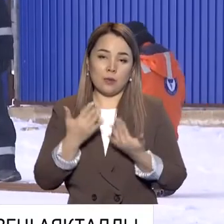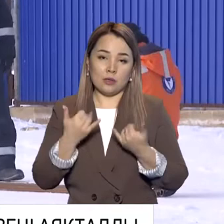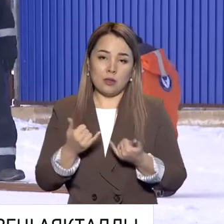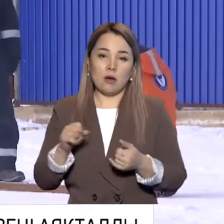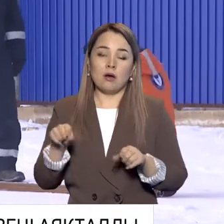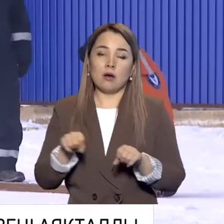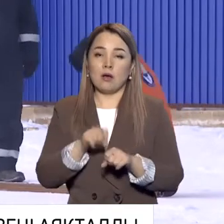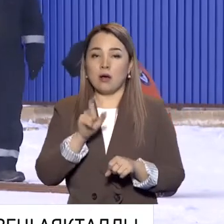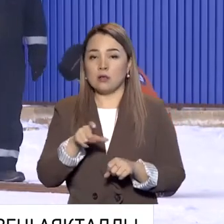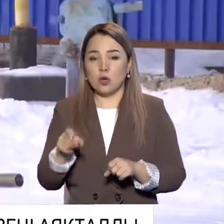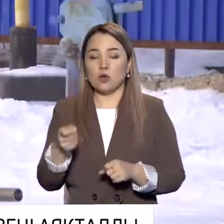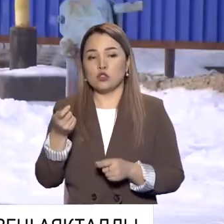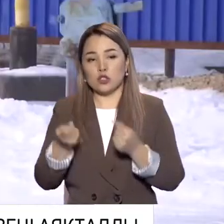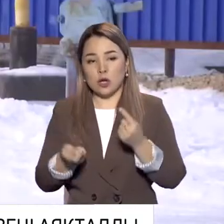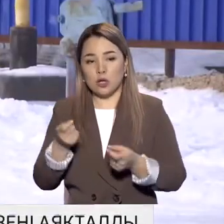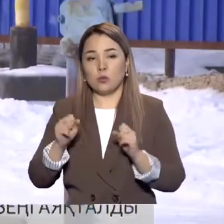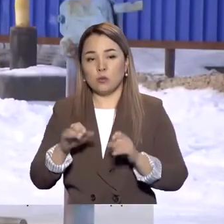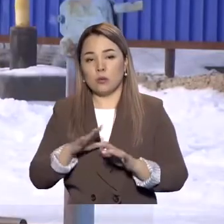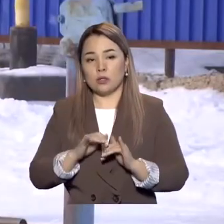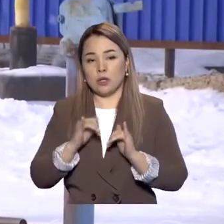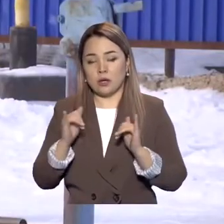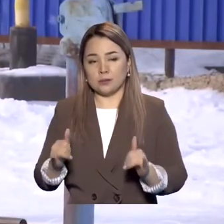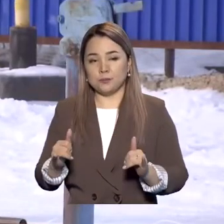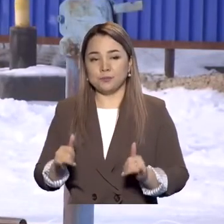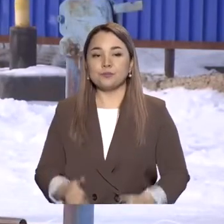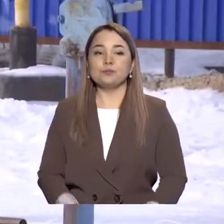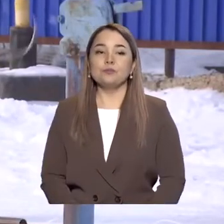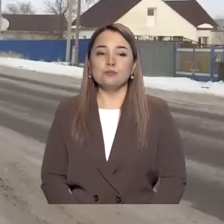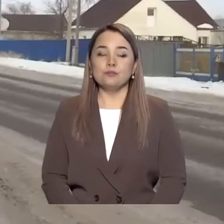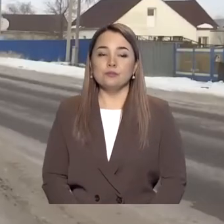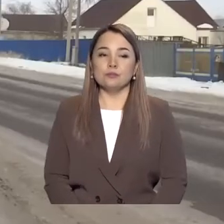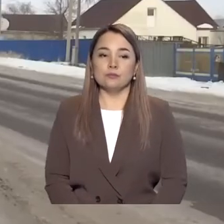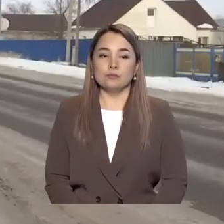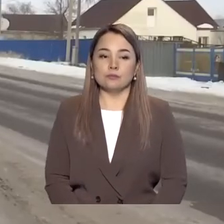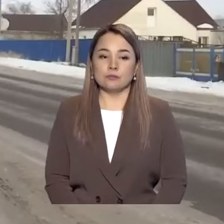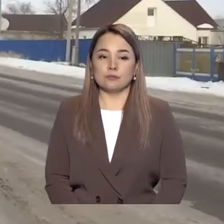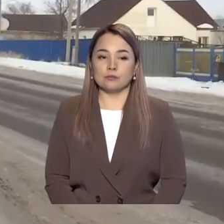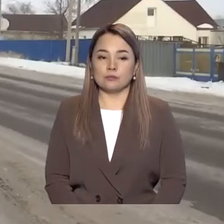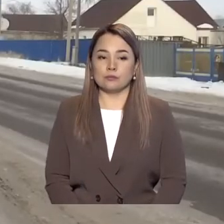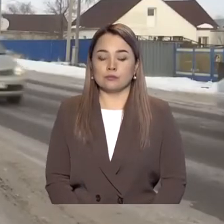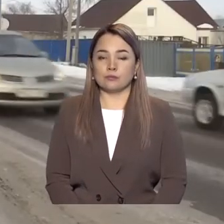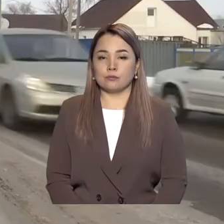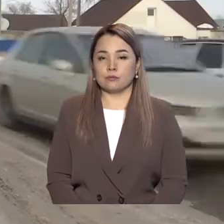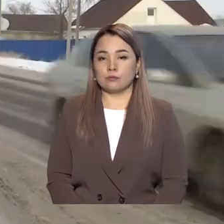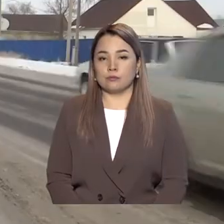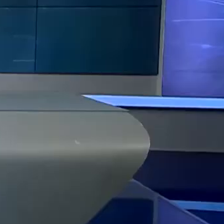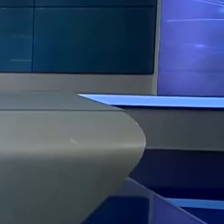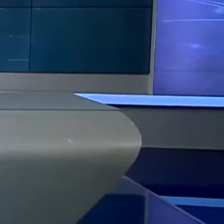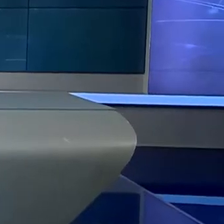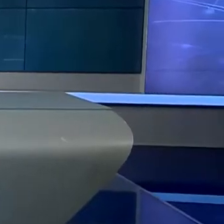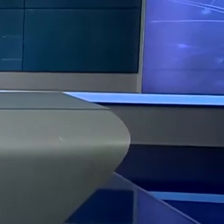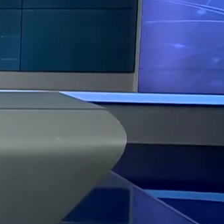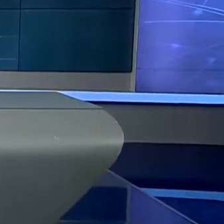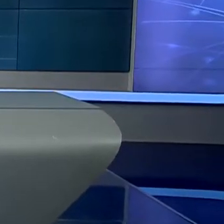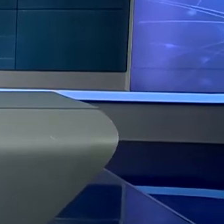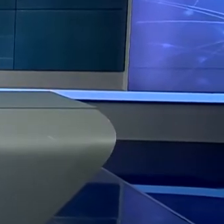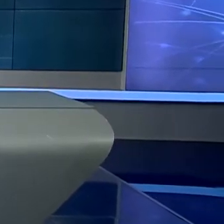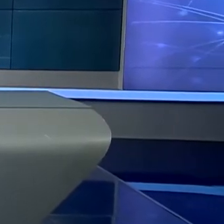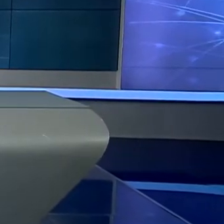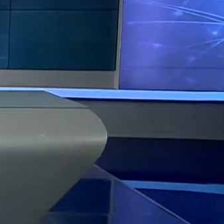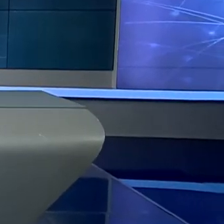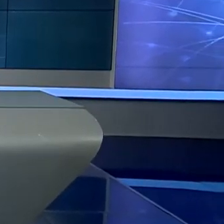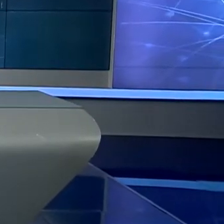көбейсе, бұдан да арзандауы мүмкін. Руслан Нұрланұлы, Бекзат Сәбитұлы, Қазақстан ұлттық телеарнасы, Қарағанды облысынан. Ал